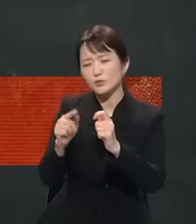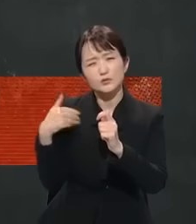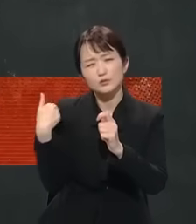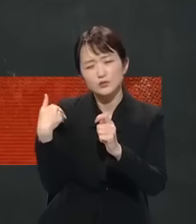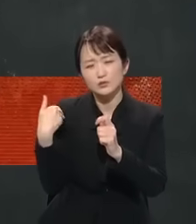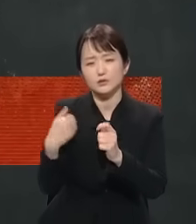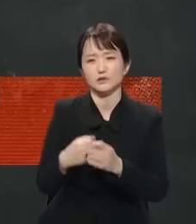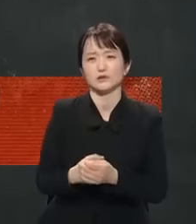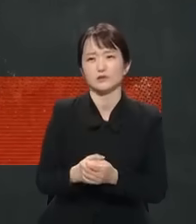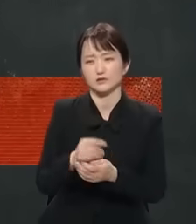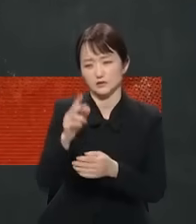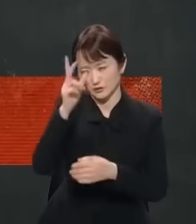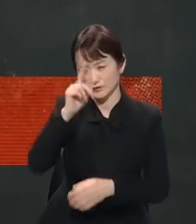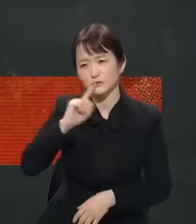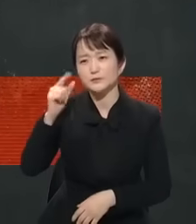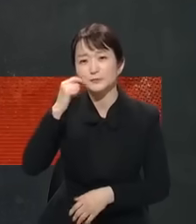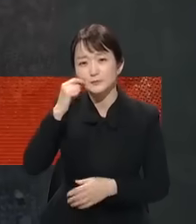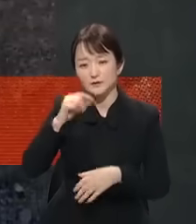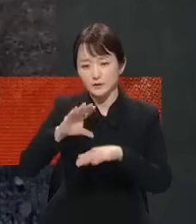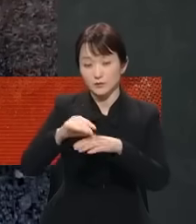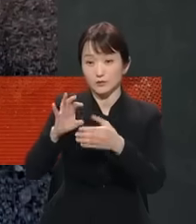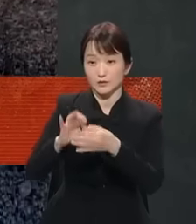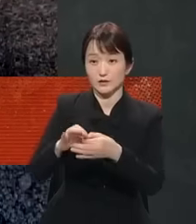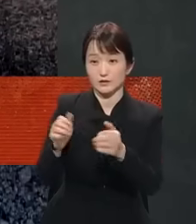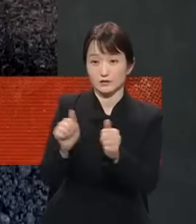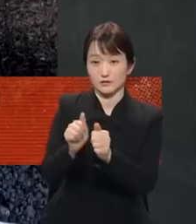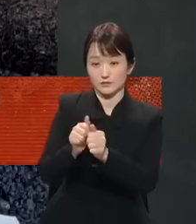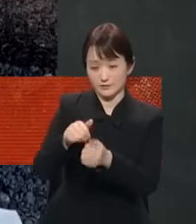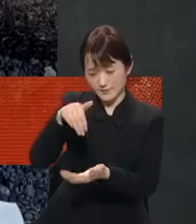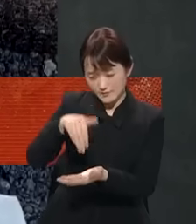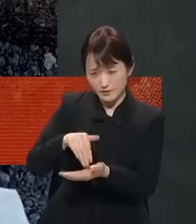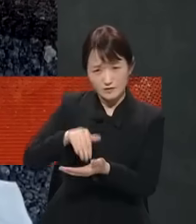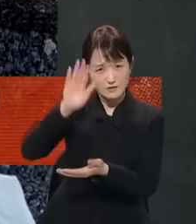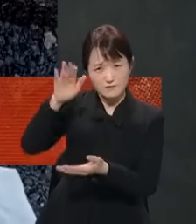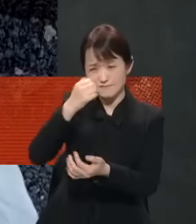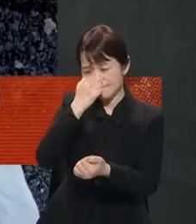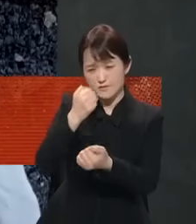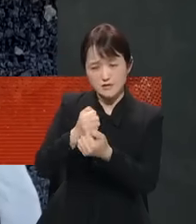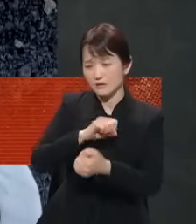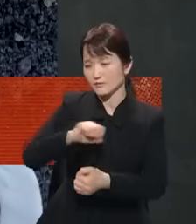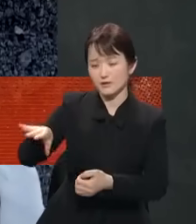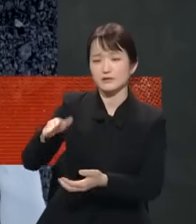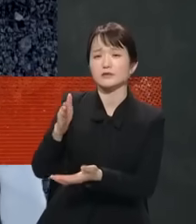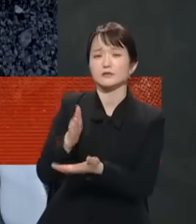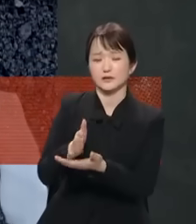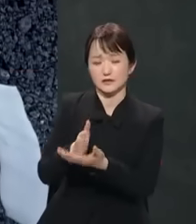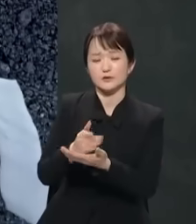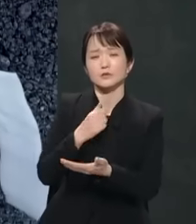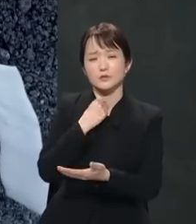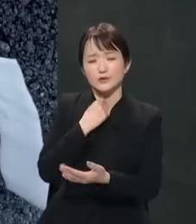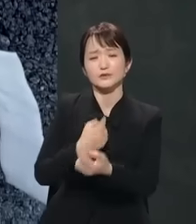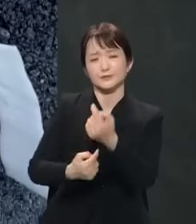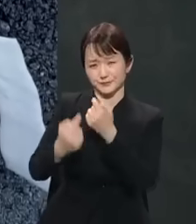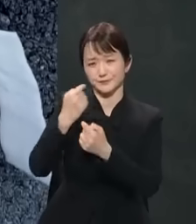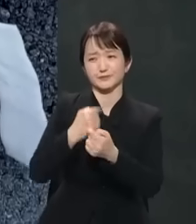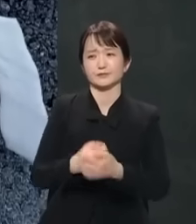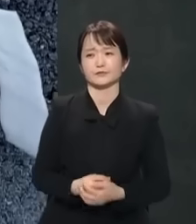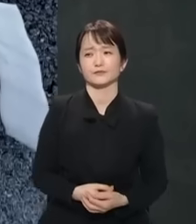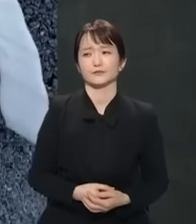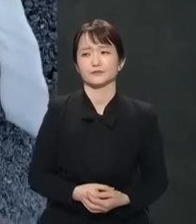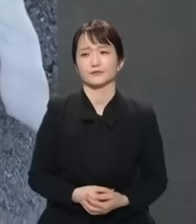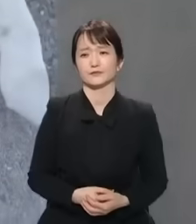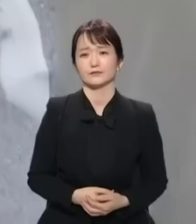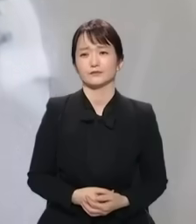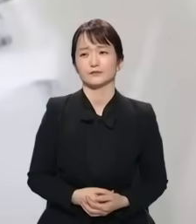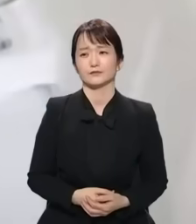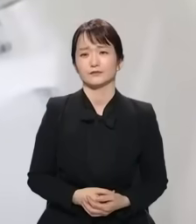통해서 이 남성이 꼭 좀 반성하고 다음부터는 절대 무단투기 안 했으면 좋겠다면서 제보 주셨습니다. 아유, 진짜 저거